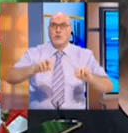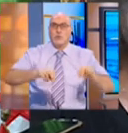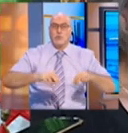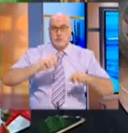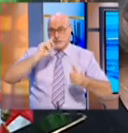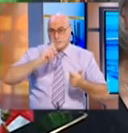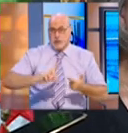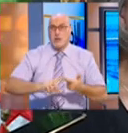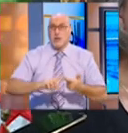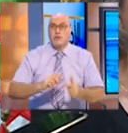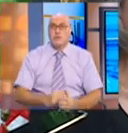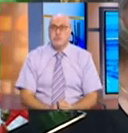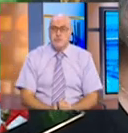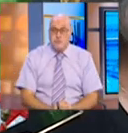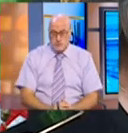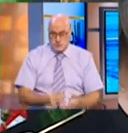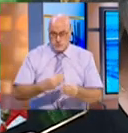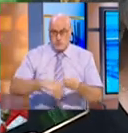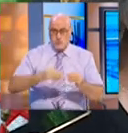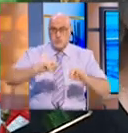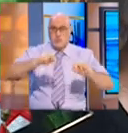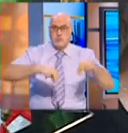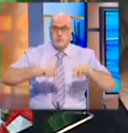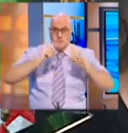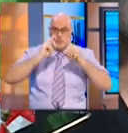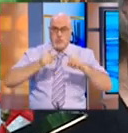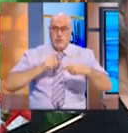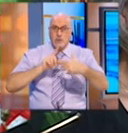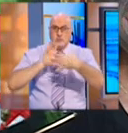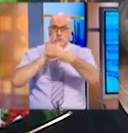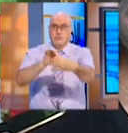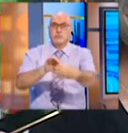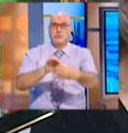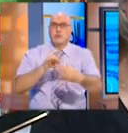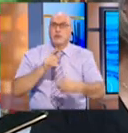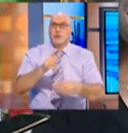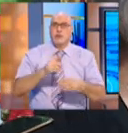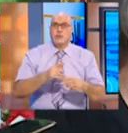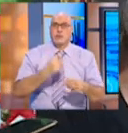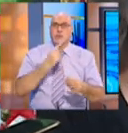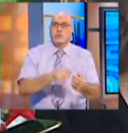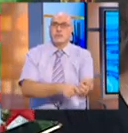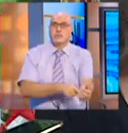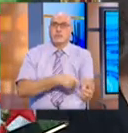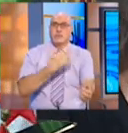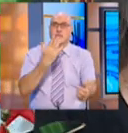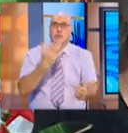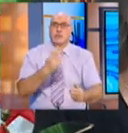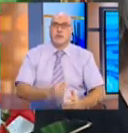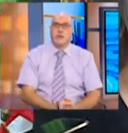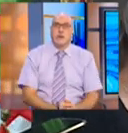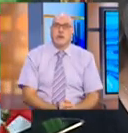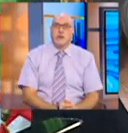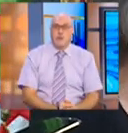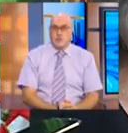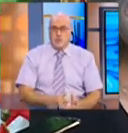الكهرباء كيف معناها تونس والجزائر احنا عندنا ربط كهربائي معناها منذ عديد السنوات، وعودنا